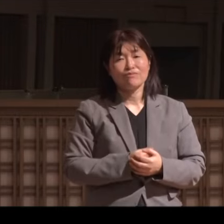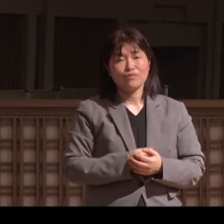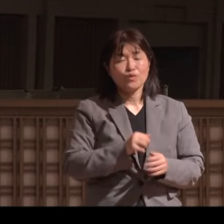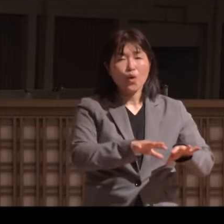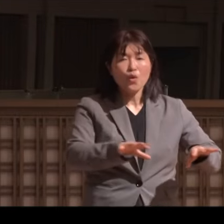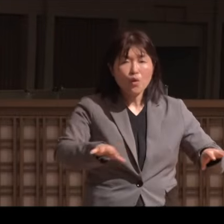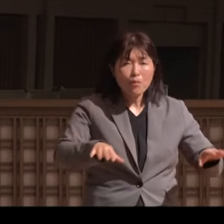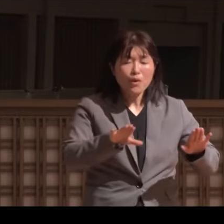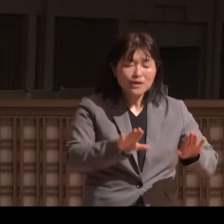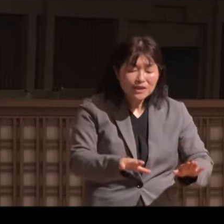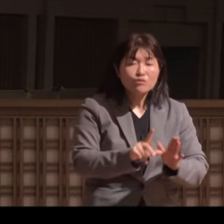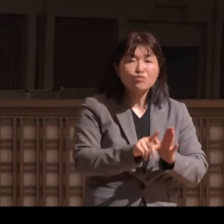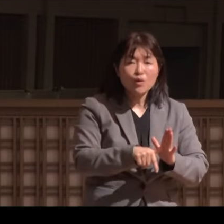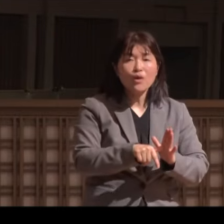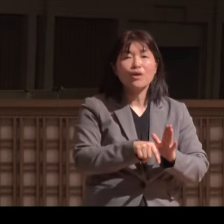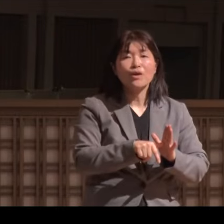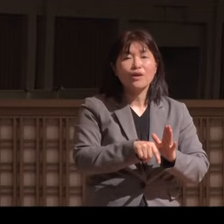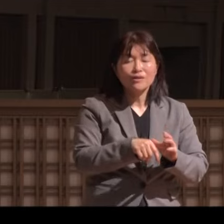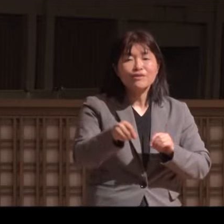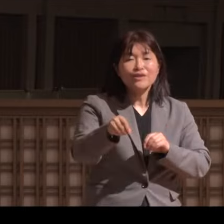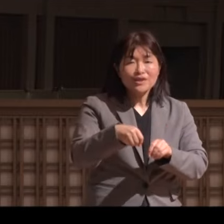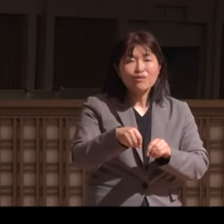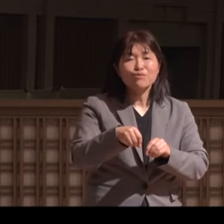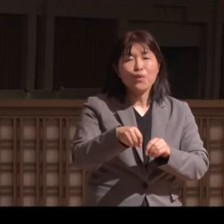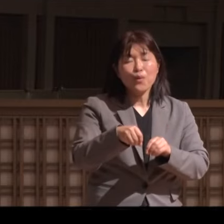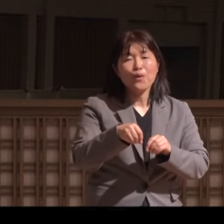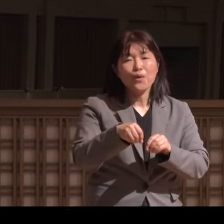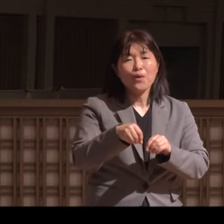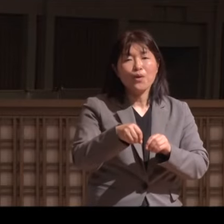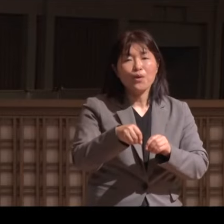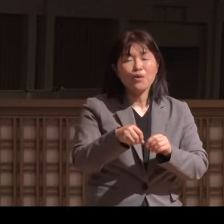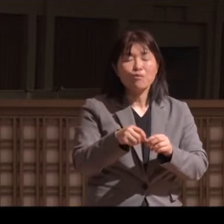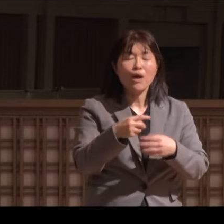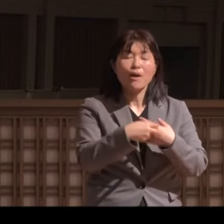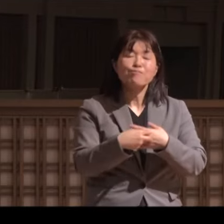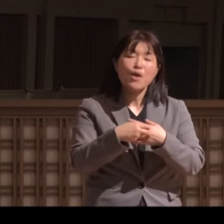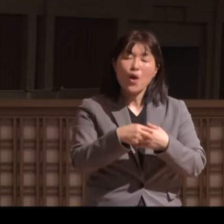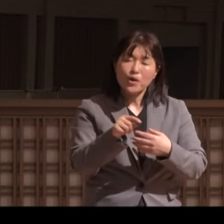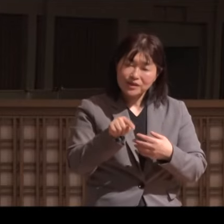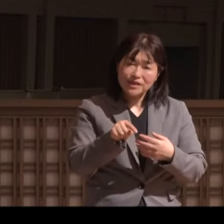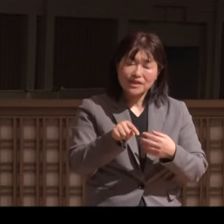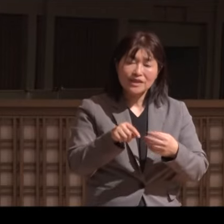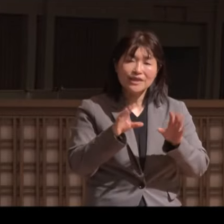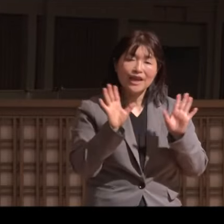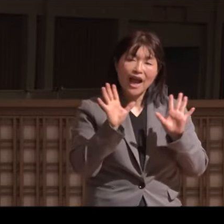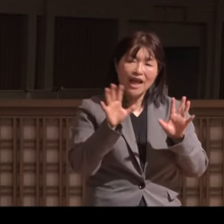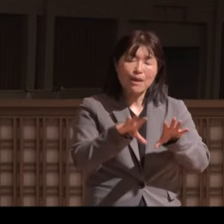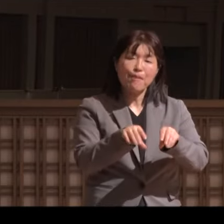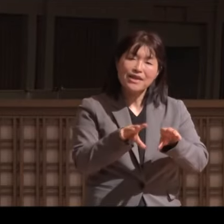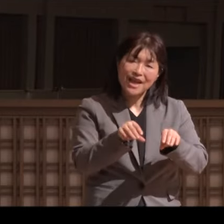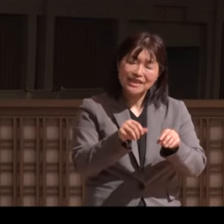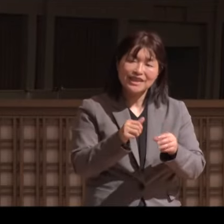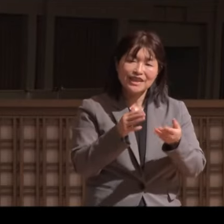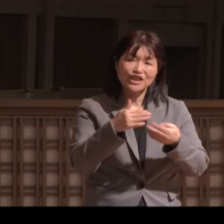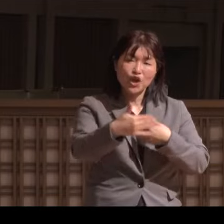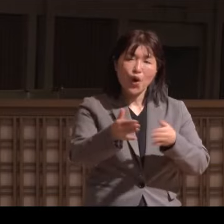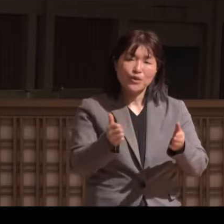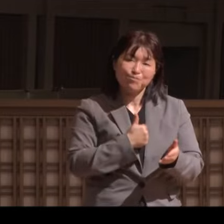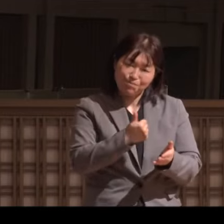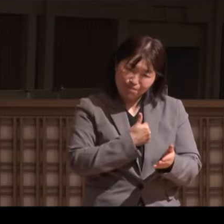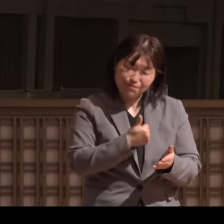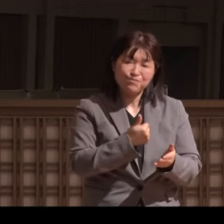子供が小さかった時ですとあの近くのあの小児科でやっていたベビーマッサージ教室みたいなものに通っ